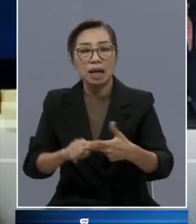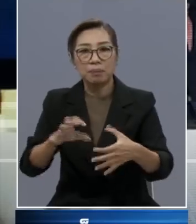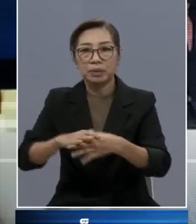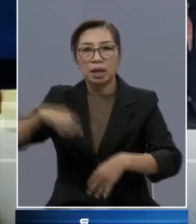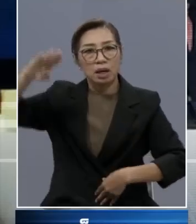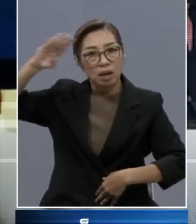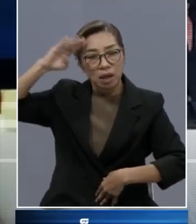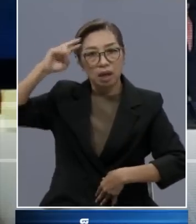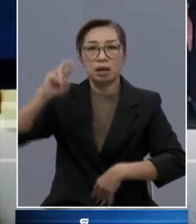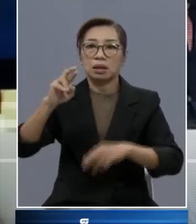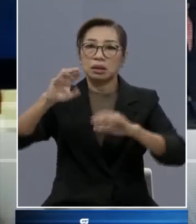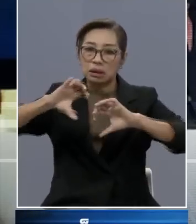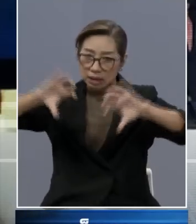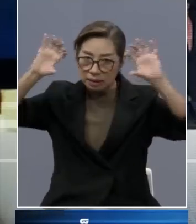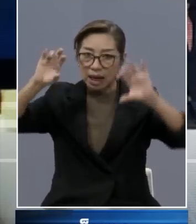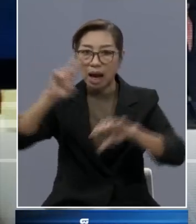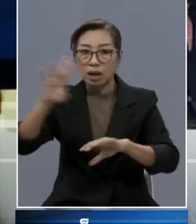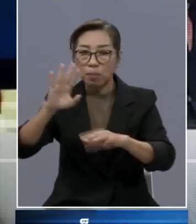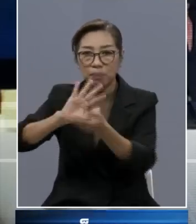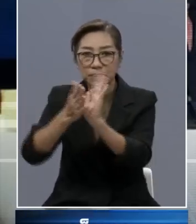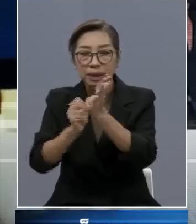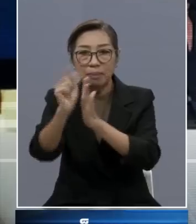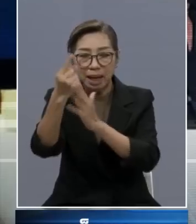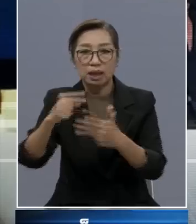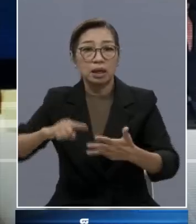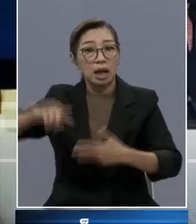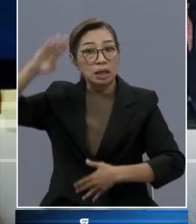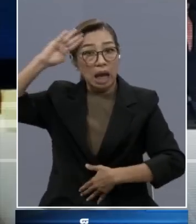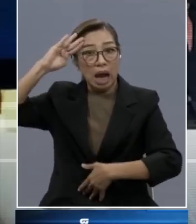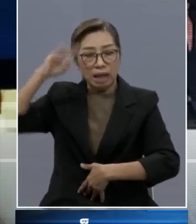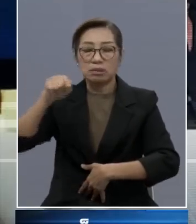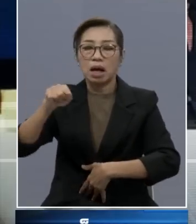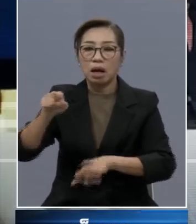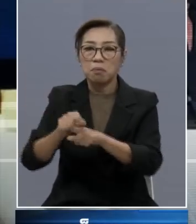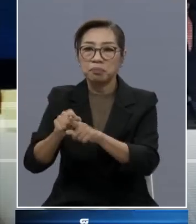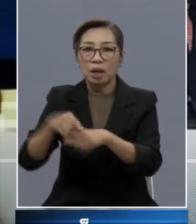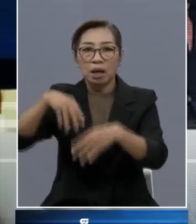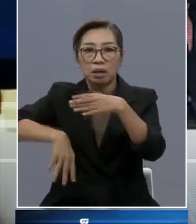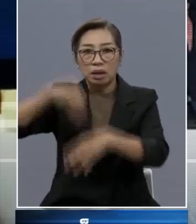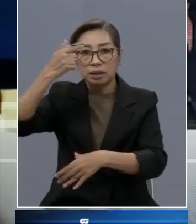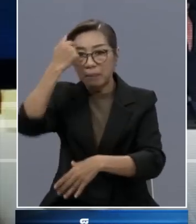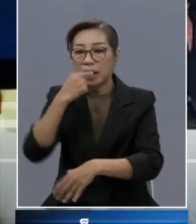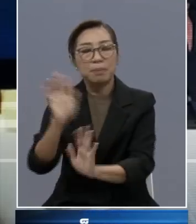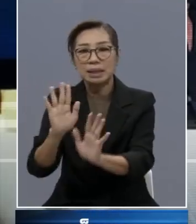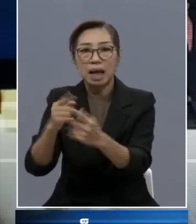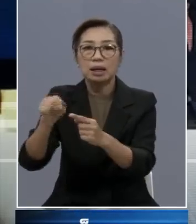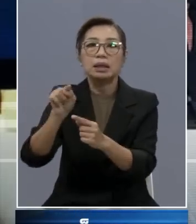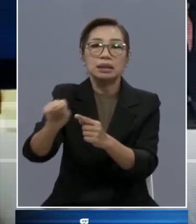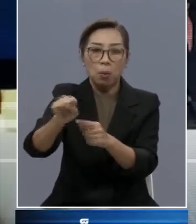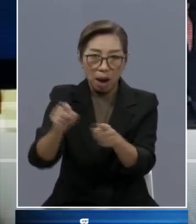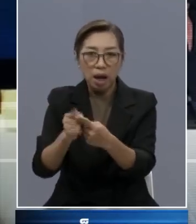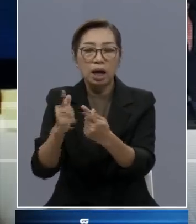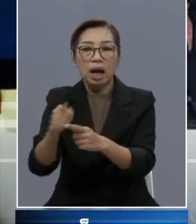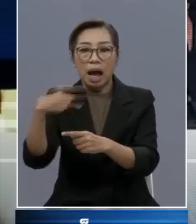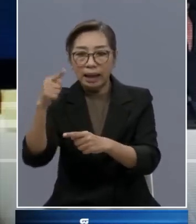เรื่องที่4เปลี่ยนการเกณฑ์ทหารแบบบังคับเป็นระบบสมัครใจอันนี้มีทิ้งท้ายไว้ด้วยว่ายังคงไว้ซึ่งกำลังทหารในยามสงคร